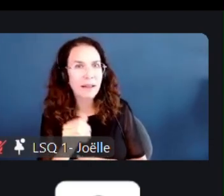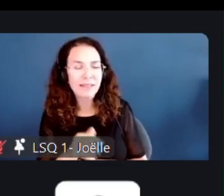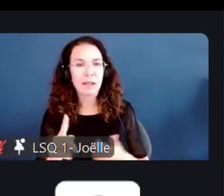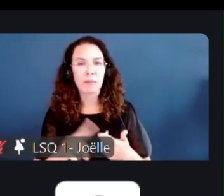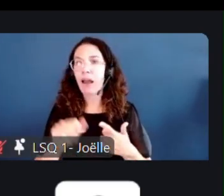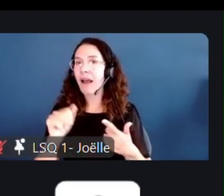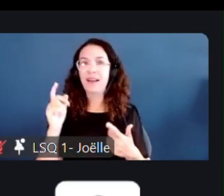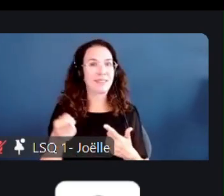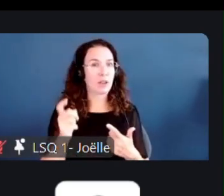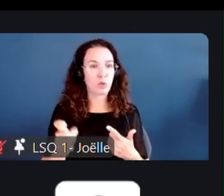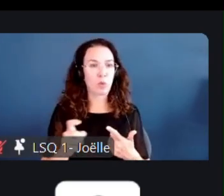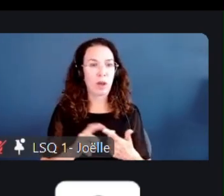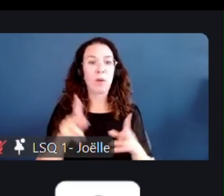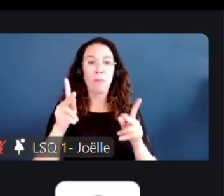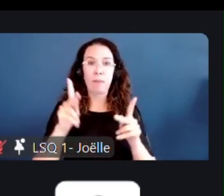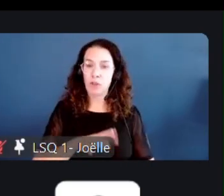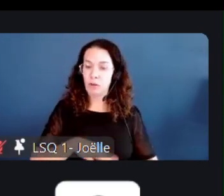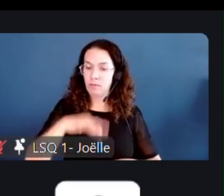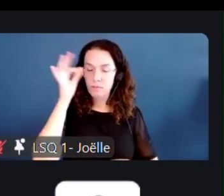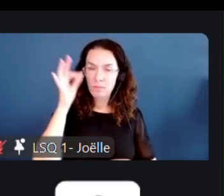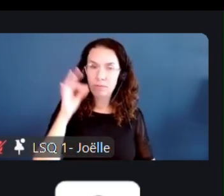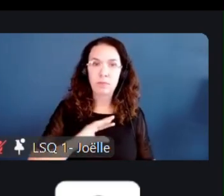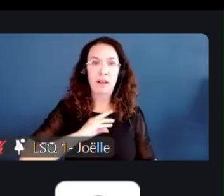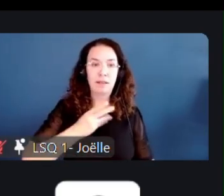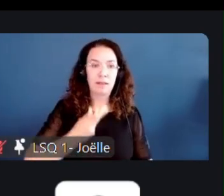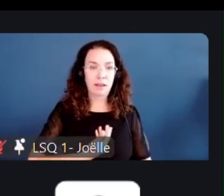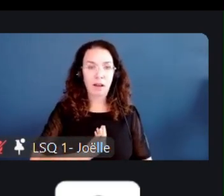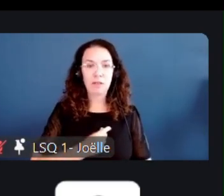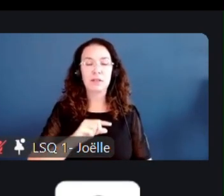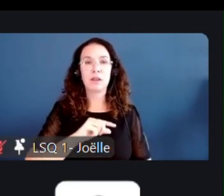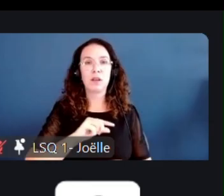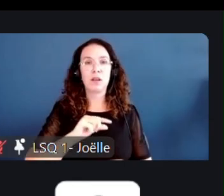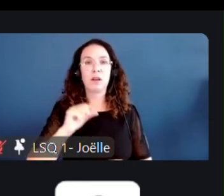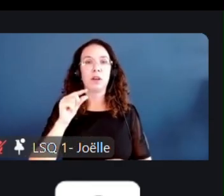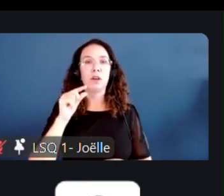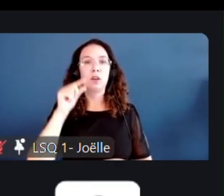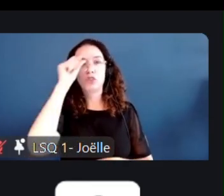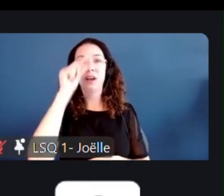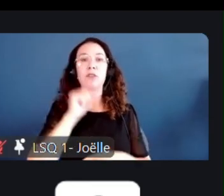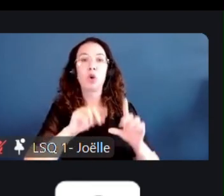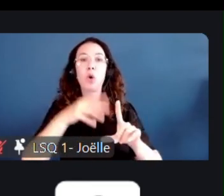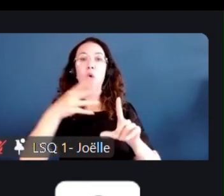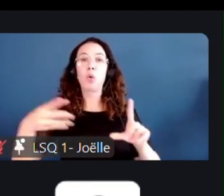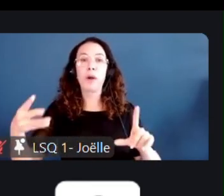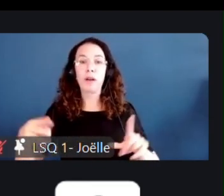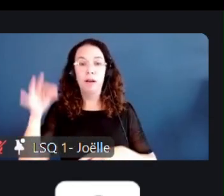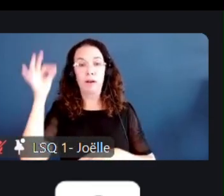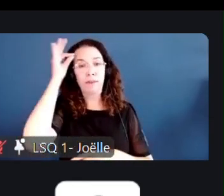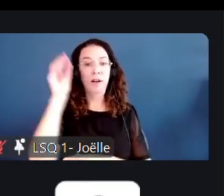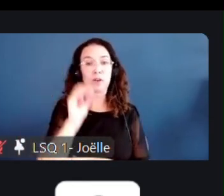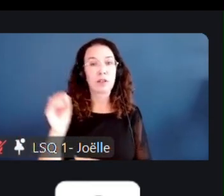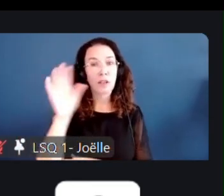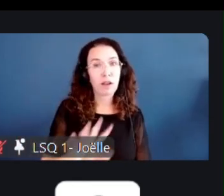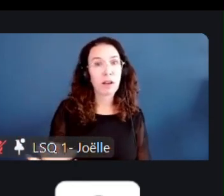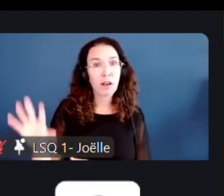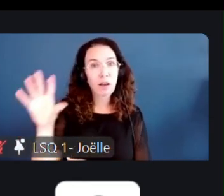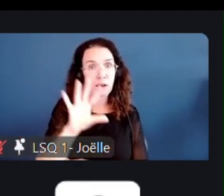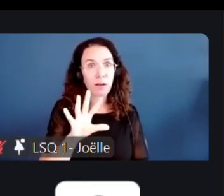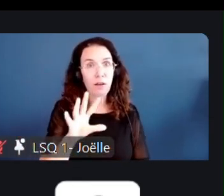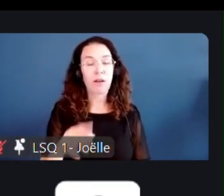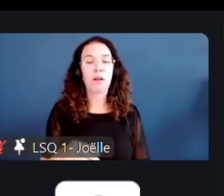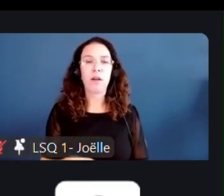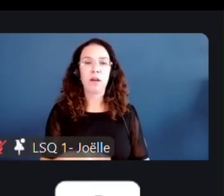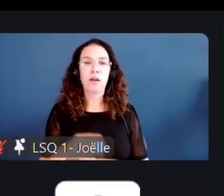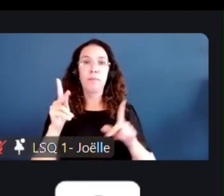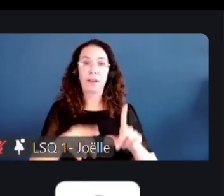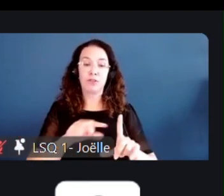des personnes bispirituelles, trans, non-binaires et genderqueer, en Ontario français, les francophones de LGBTQIA+, doivent